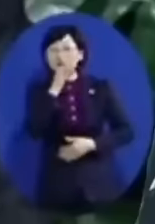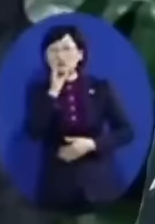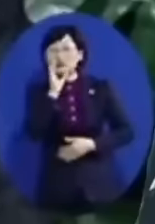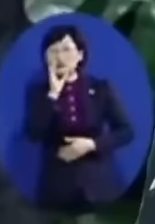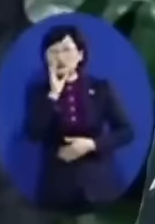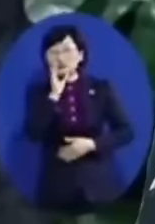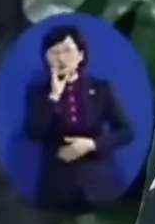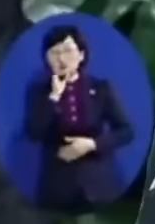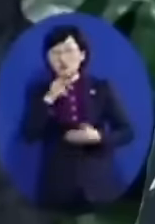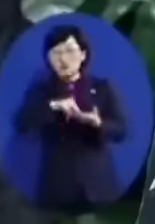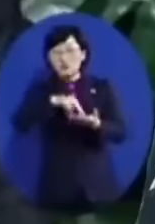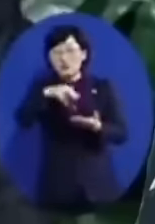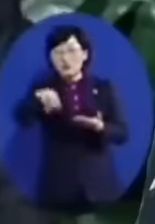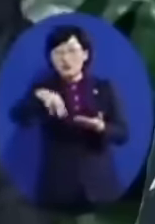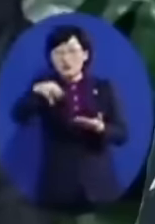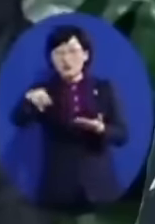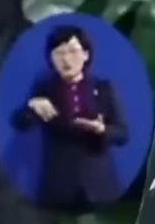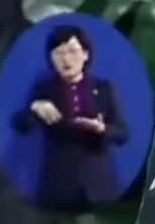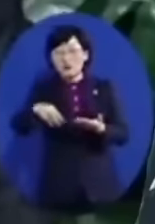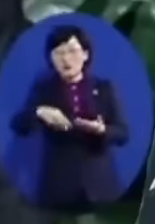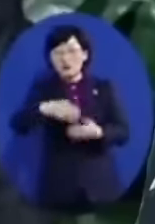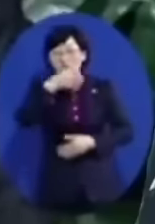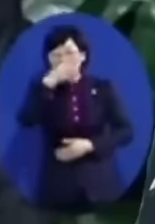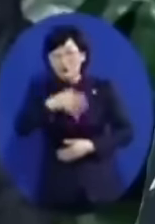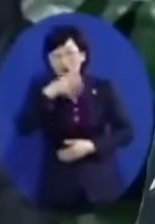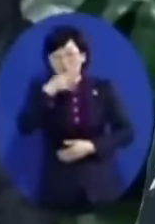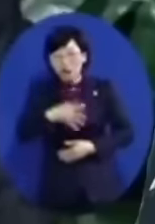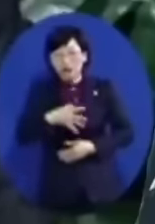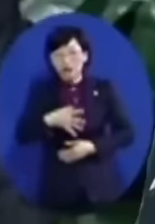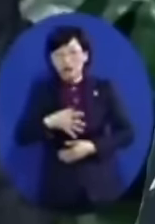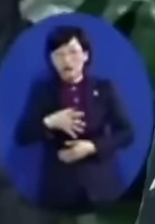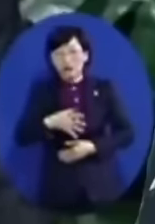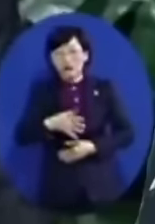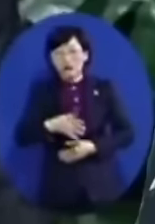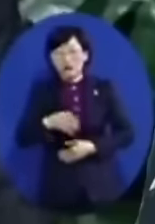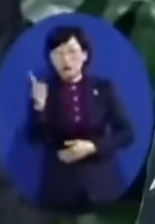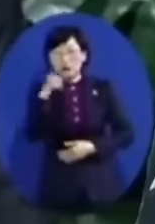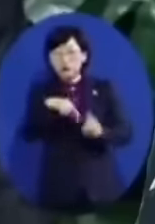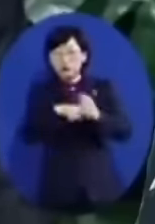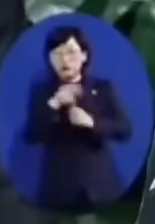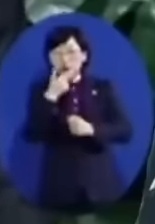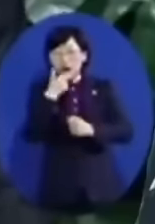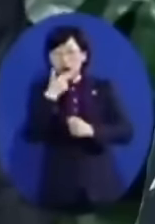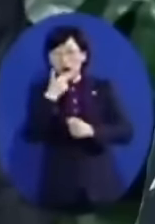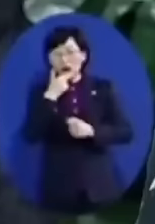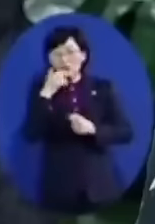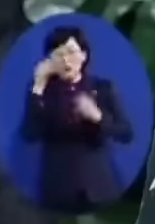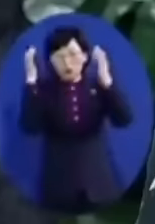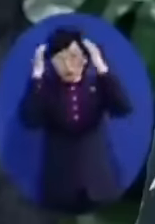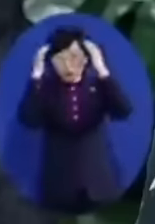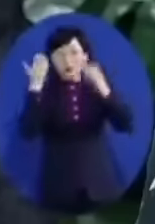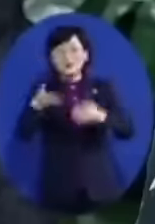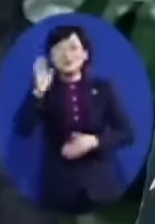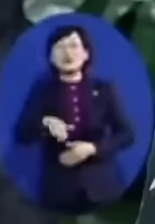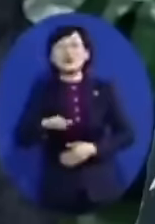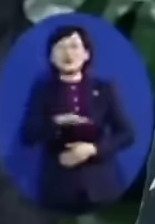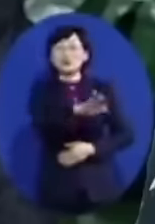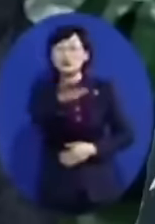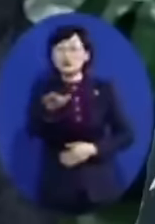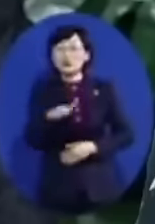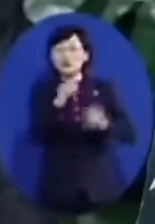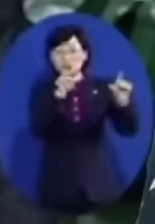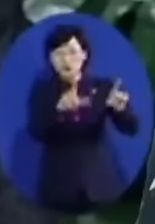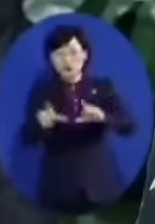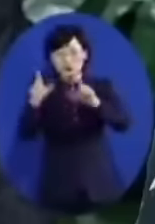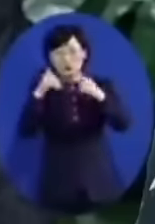방황하고 허덕이는 것입니다. 허무와 무의미에 고통당하는 것입니다. 그러나 우리는 살아갈수록